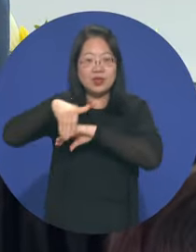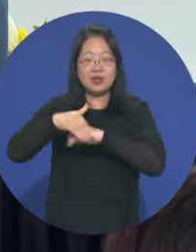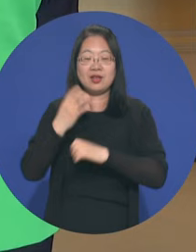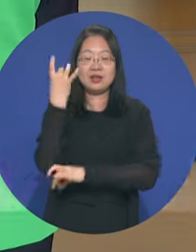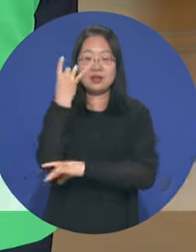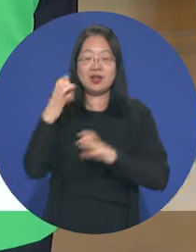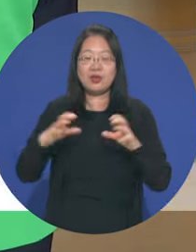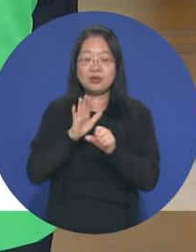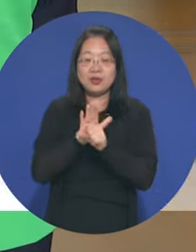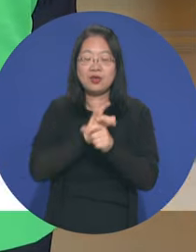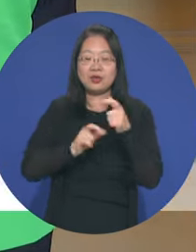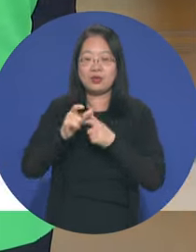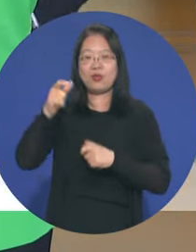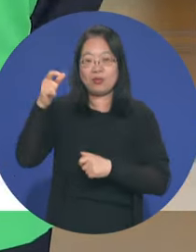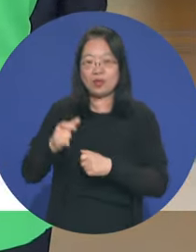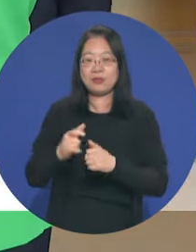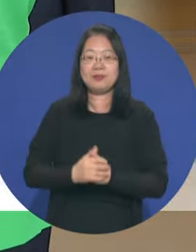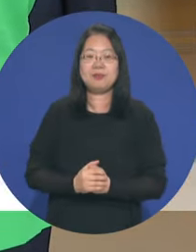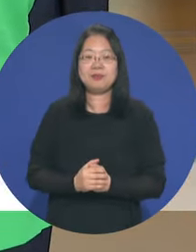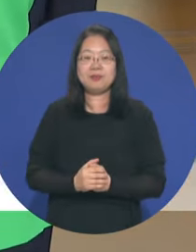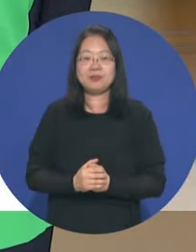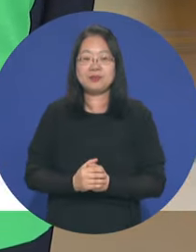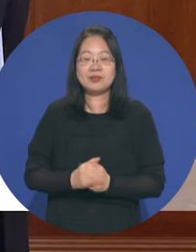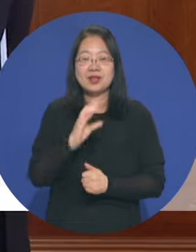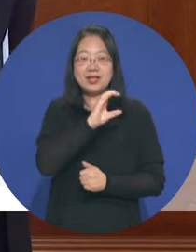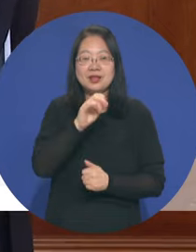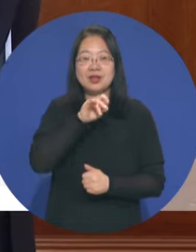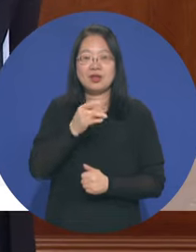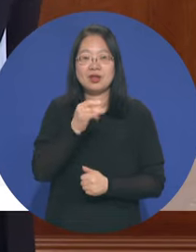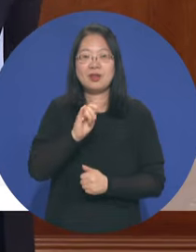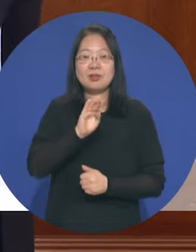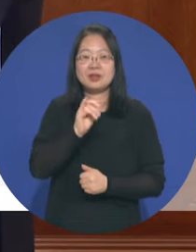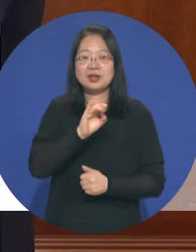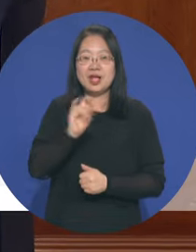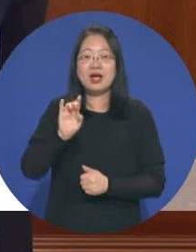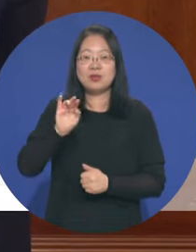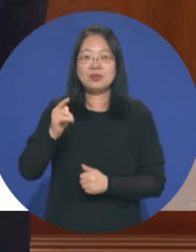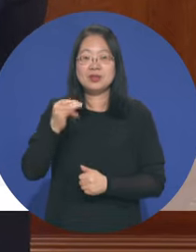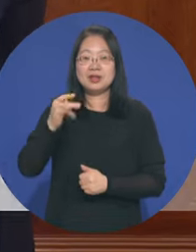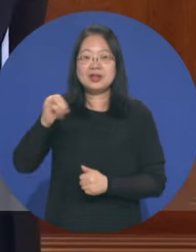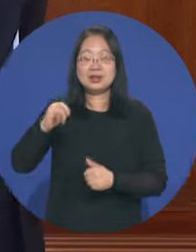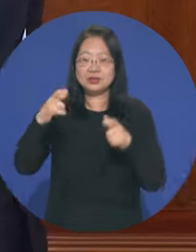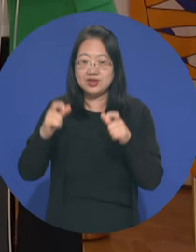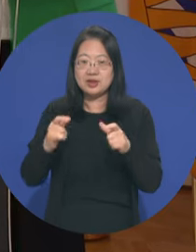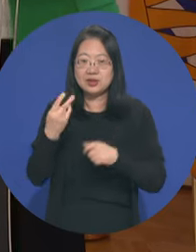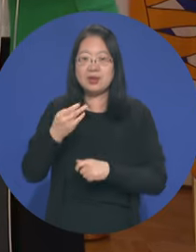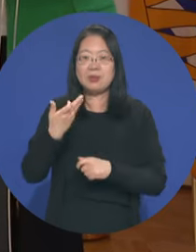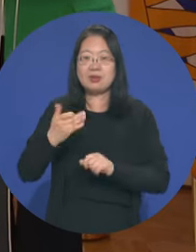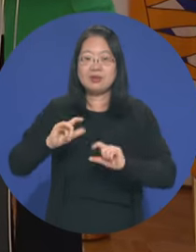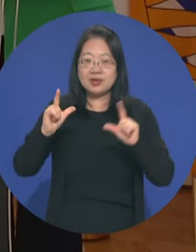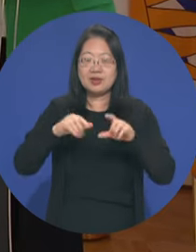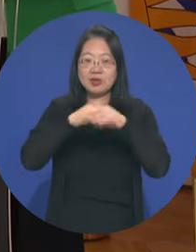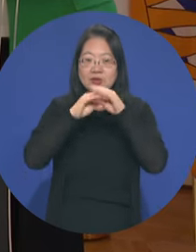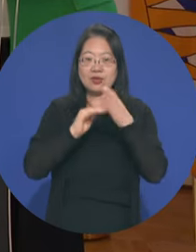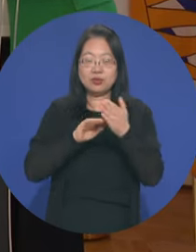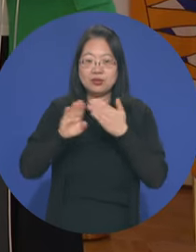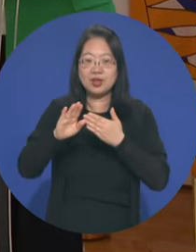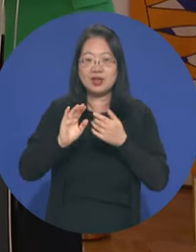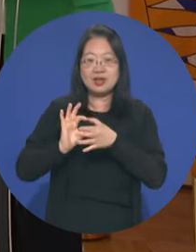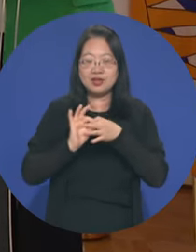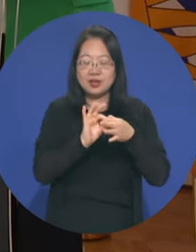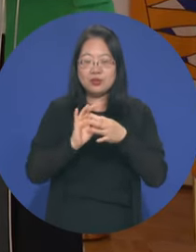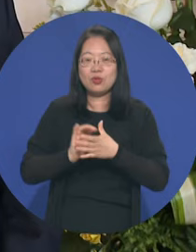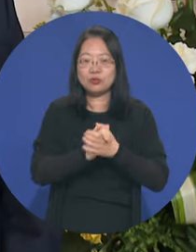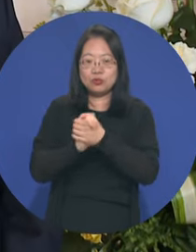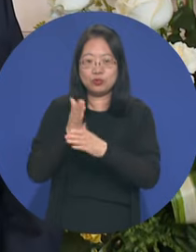예정입니다. 기존 협력을 강화하기도 했습니다. 캐나다 컬럼비아 브리티시 주와는 이미 2008년 자매결연 이후